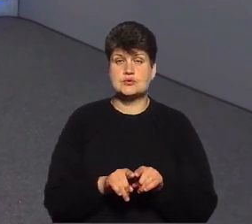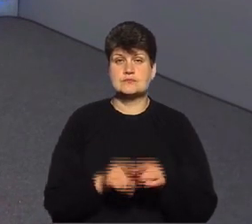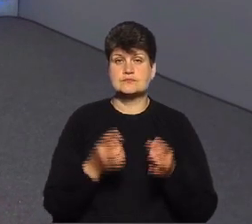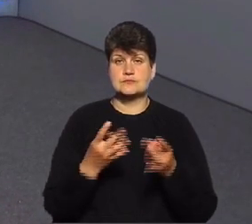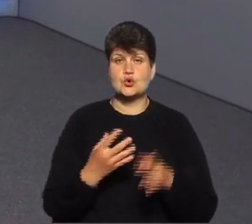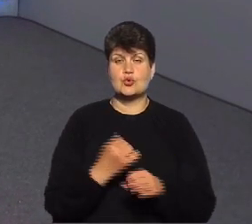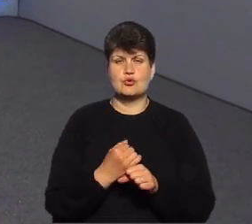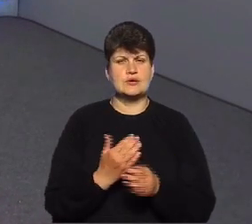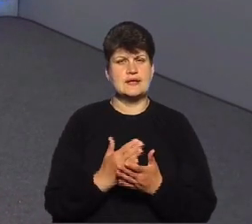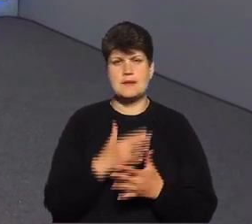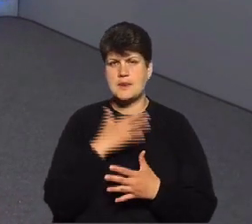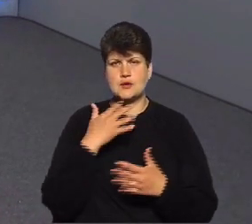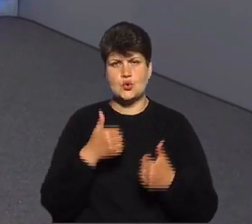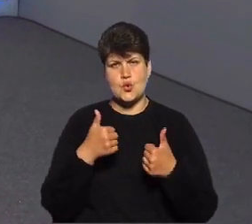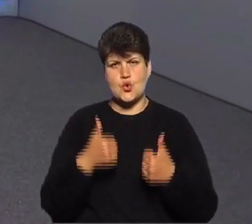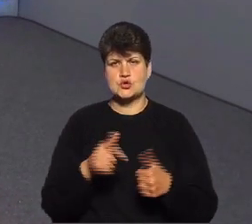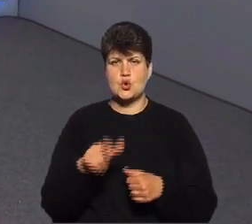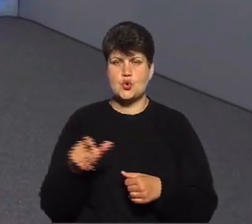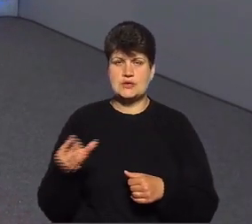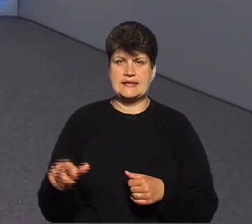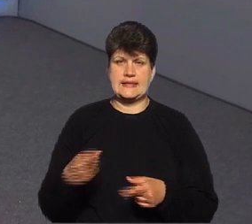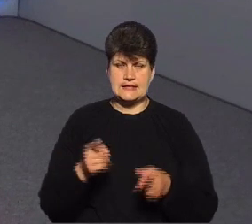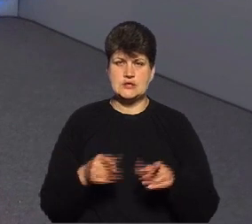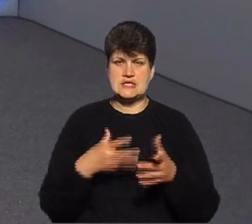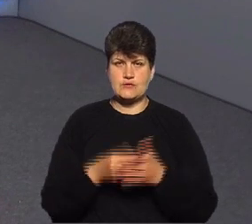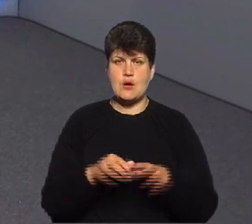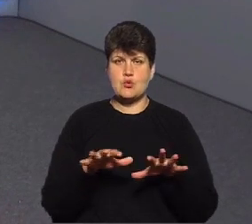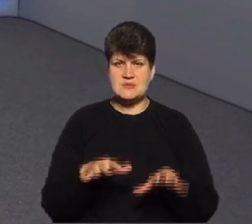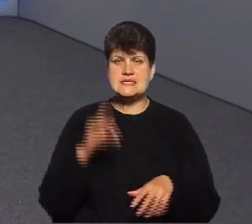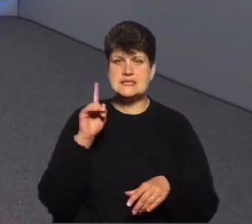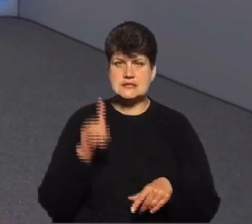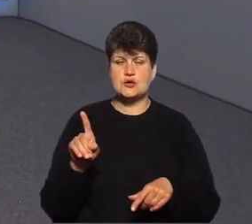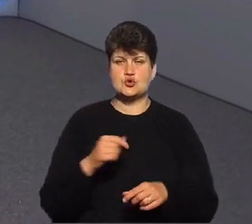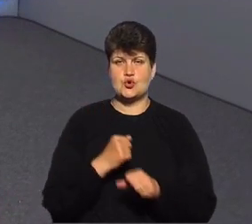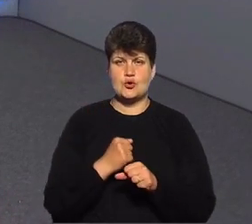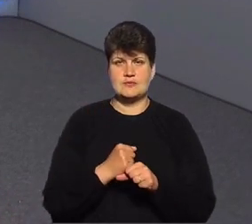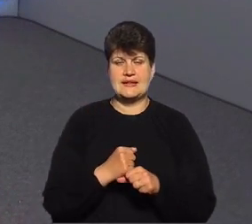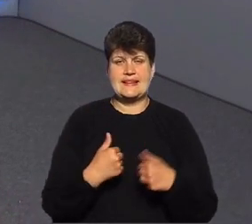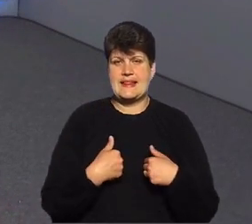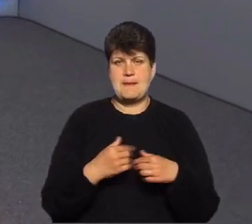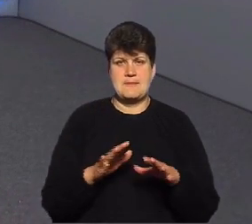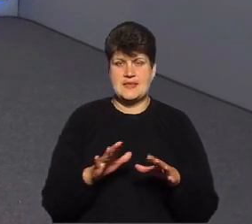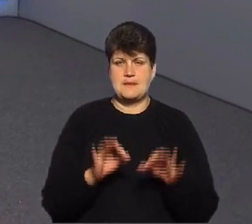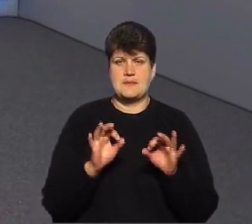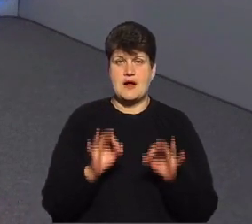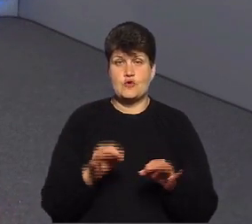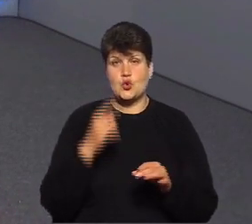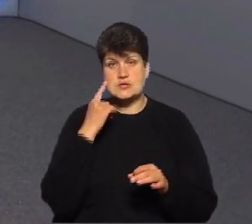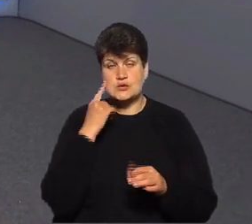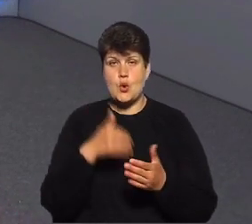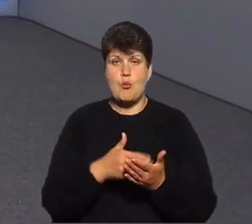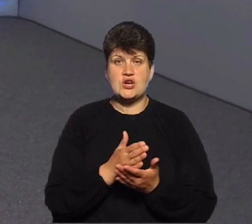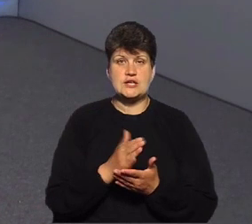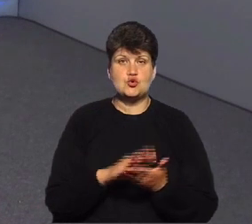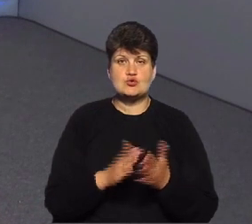багато хороших людей, які дійсно на своєму місці і знають, що роблять. Можливо, не мені правильно там оцінювати якусь політичну ситуацію в тій чи іншій